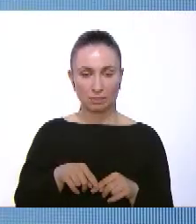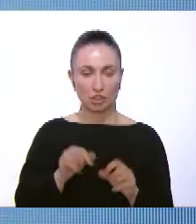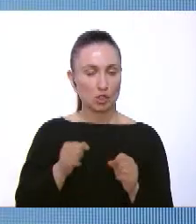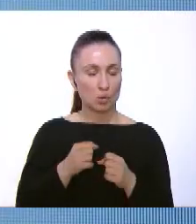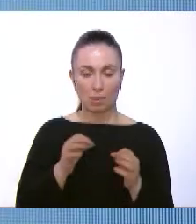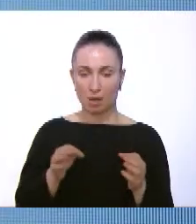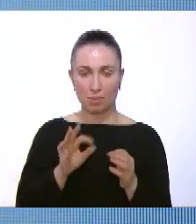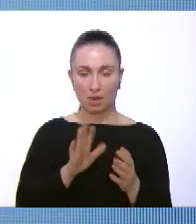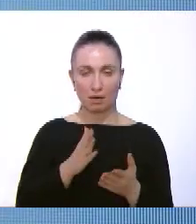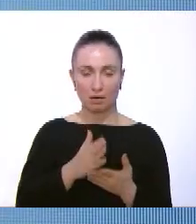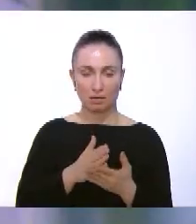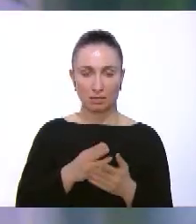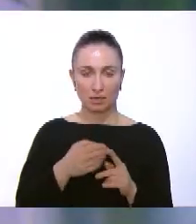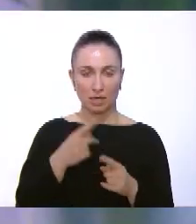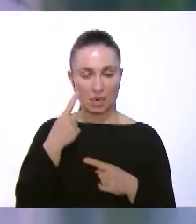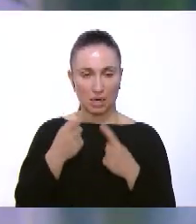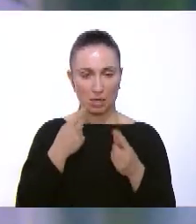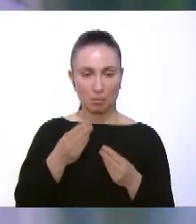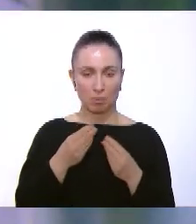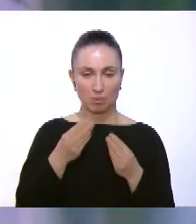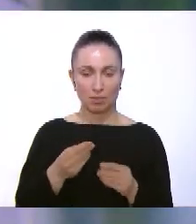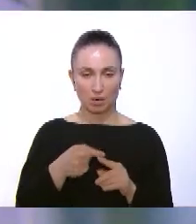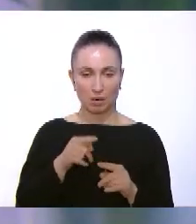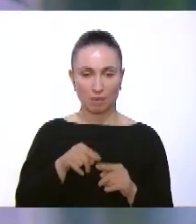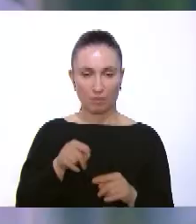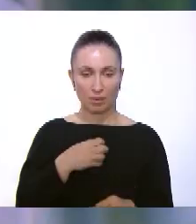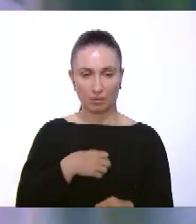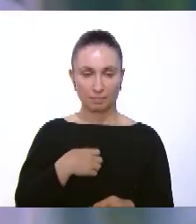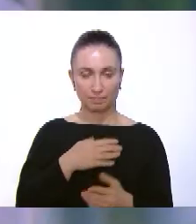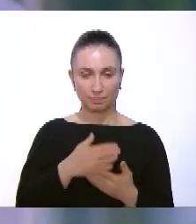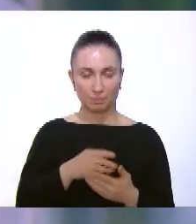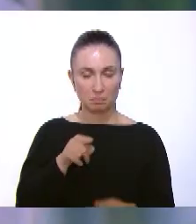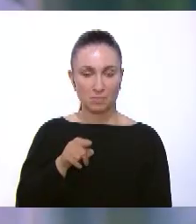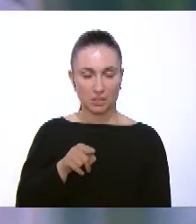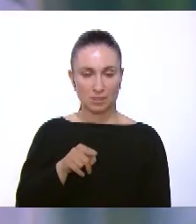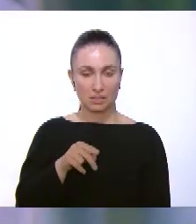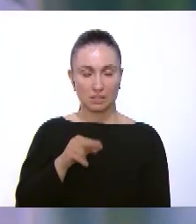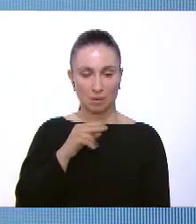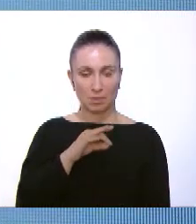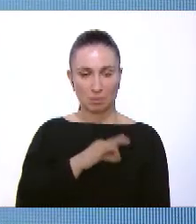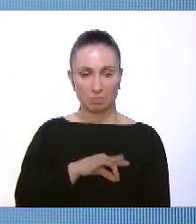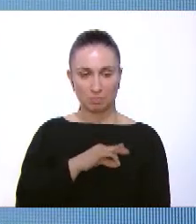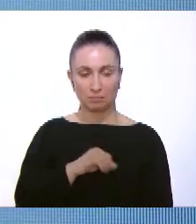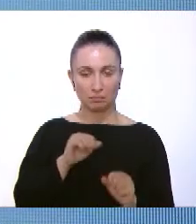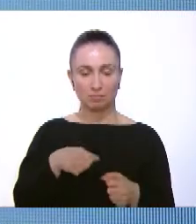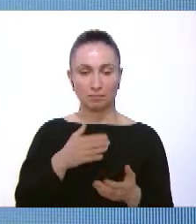არ არის. მით უფრო რომ ინფორმაციულად ამდენად მნიშვნელოვანი. მისი გამოყენება ასევე შესაძლებელია